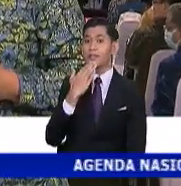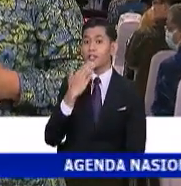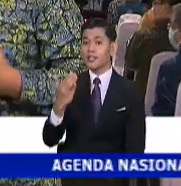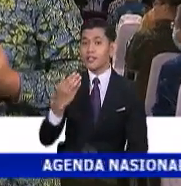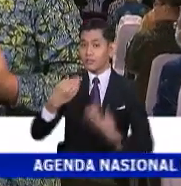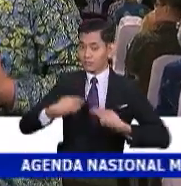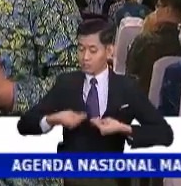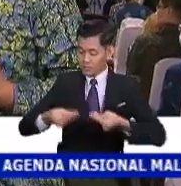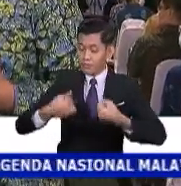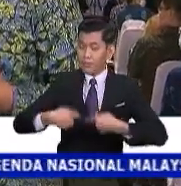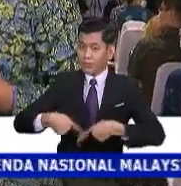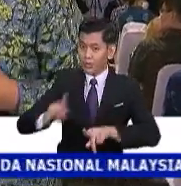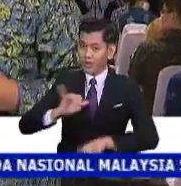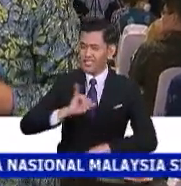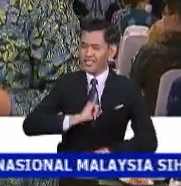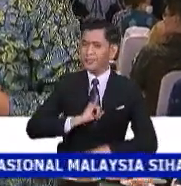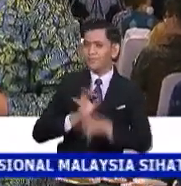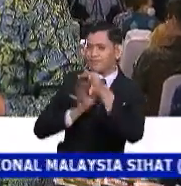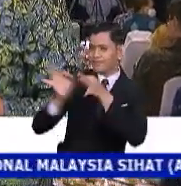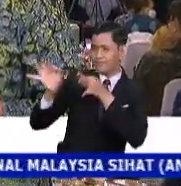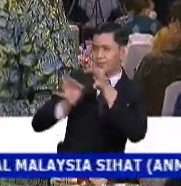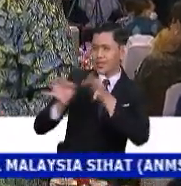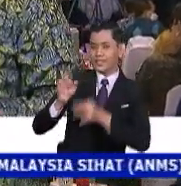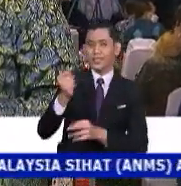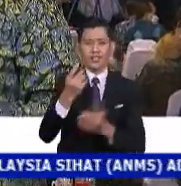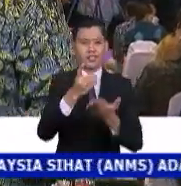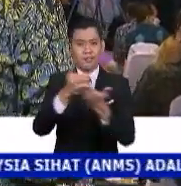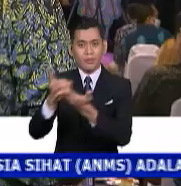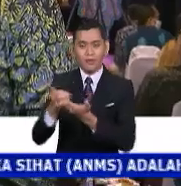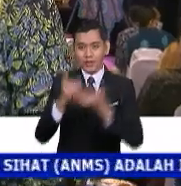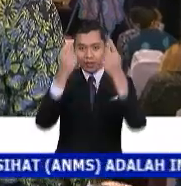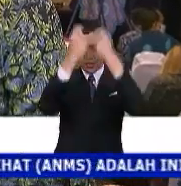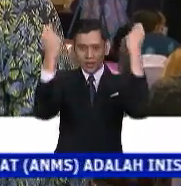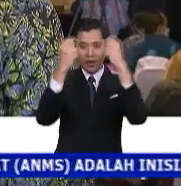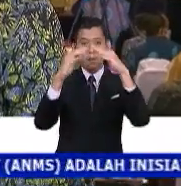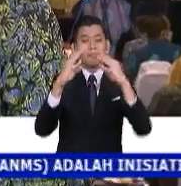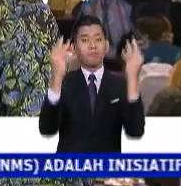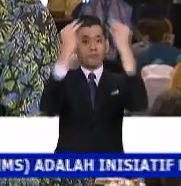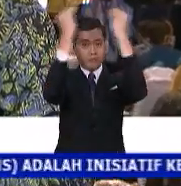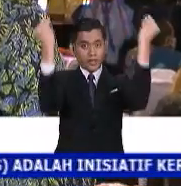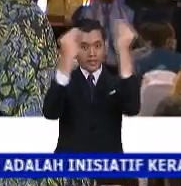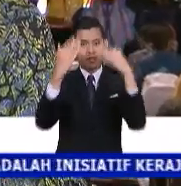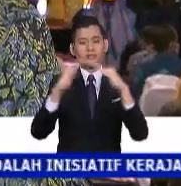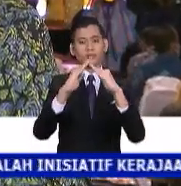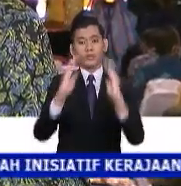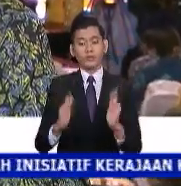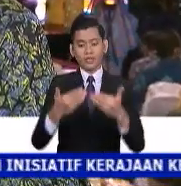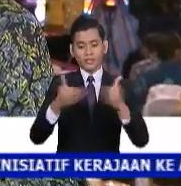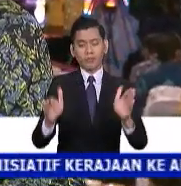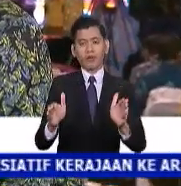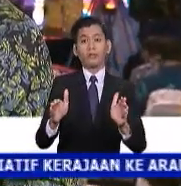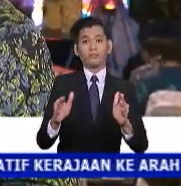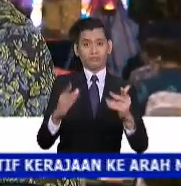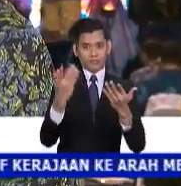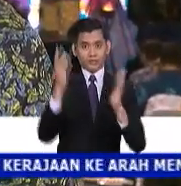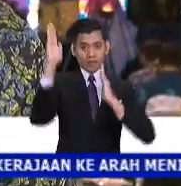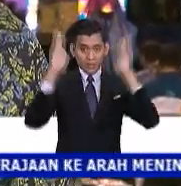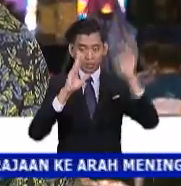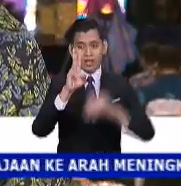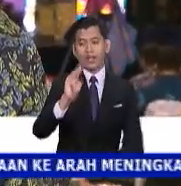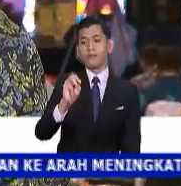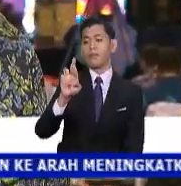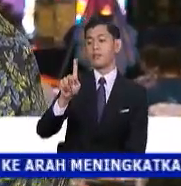peluang pada saya untuk memberikan sedikit penjelasan tentang acara ini. Majlis Rumah Terbuka Malaysia MRTM adalah merupakan satu